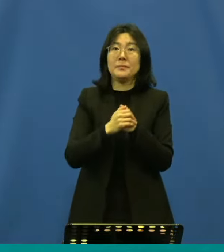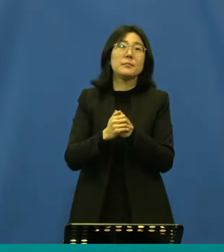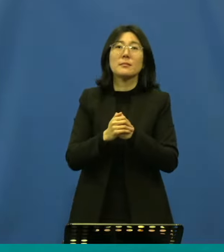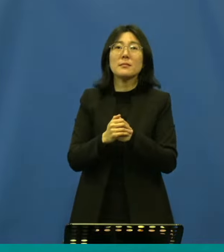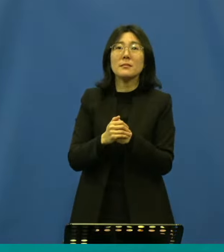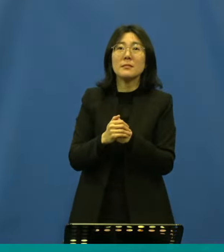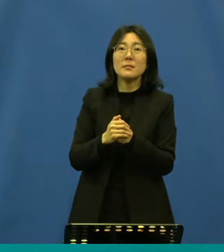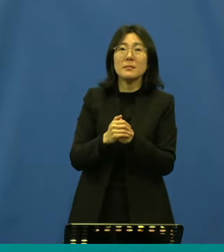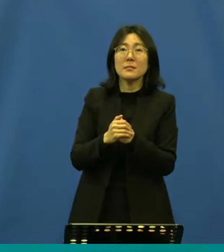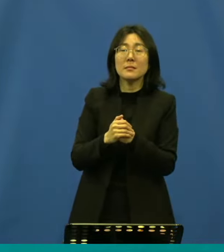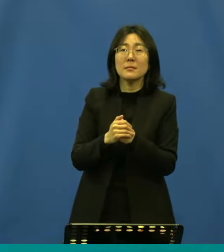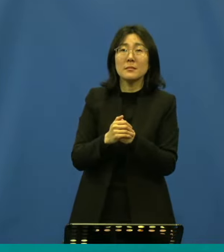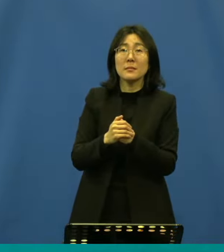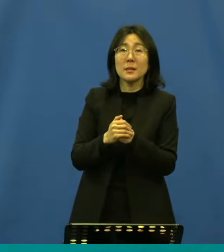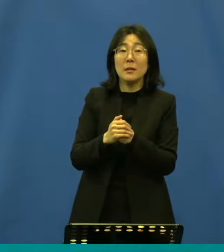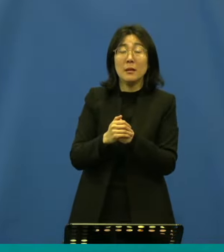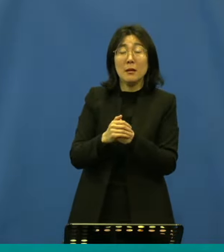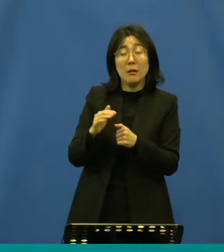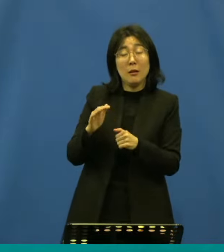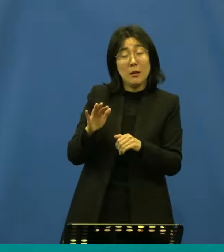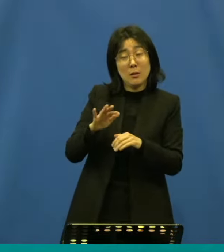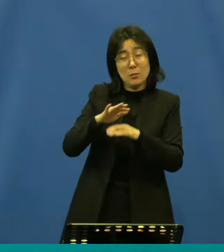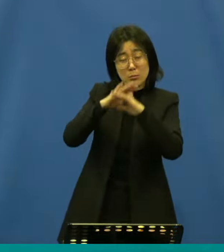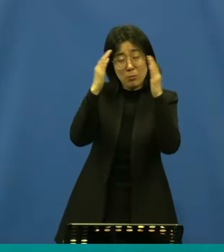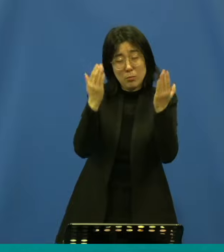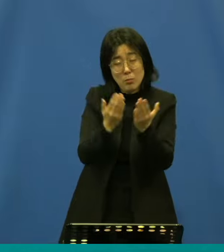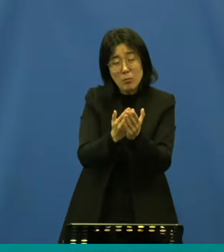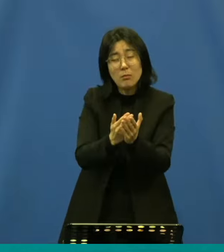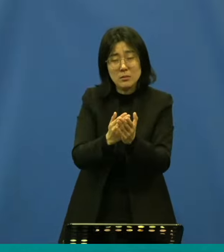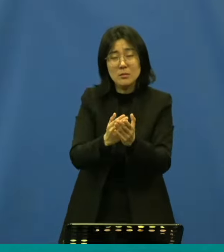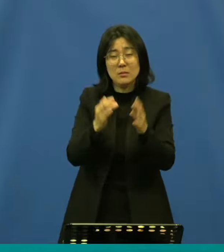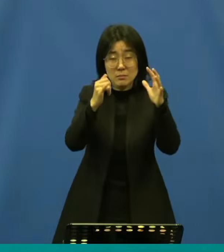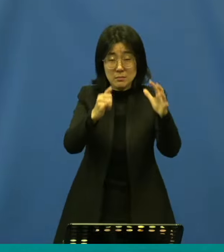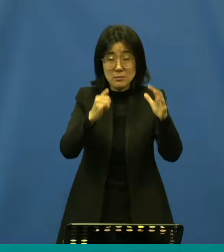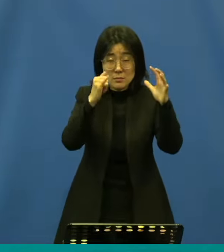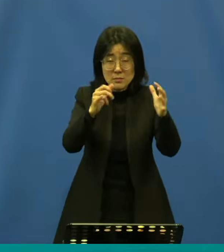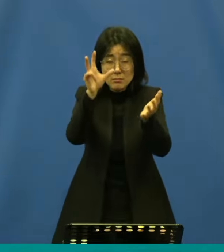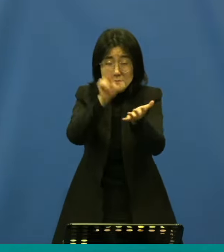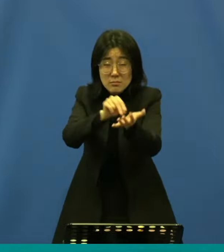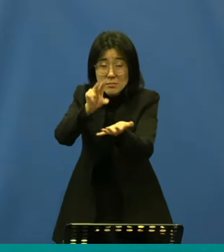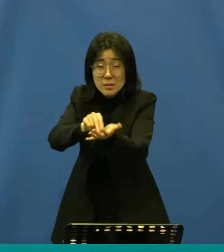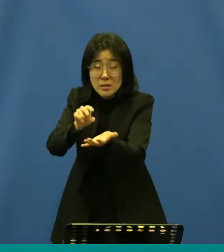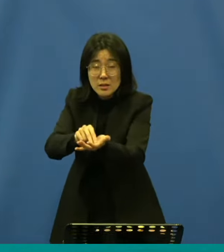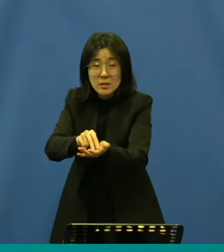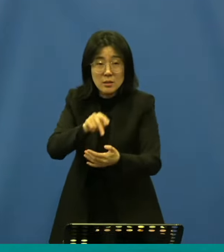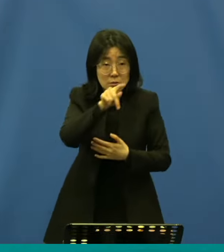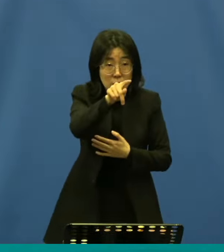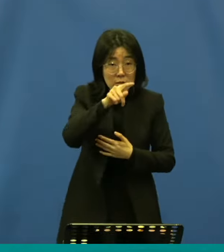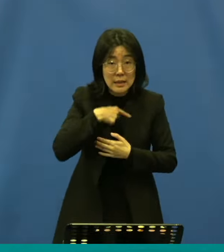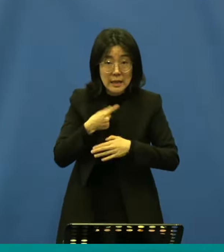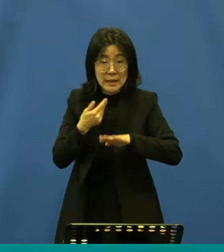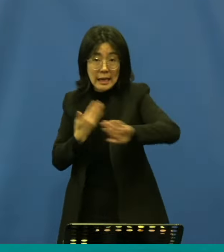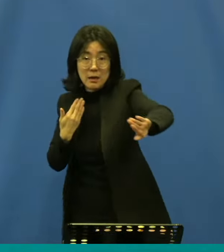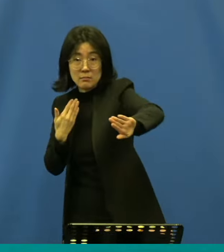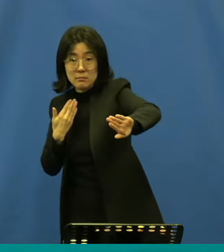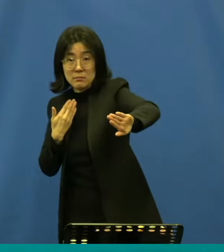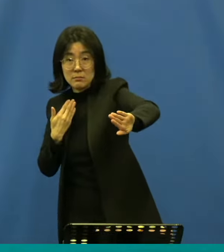오늘날 모든 우리 이 세상에 갖고 있는 갈등의 요인, 나와 너를 구분시켜버리는 거예요.